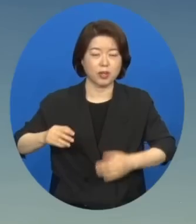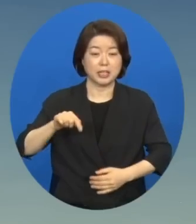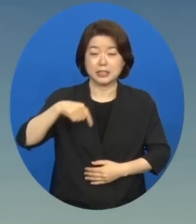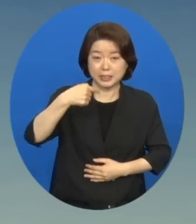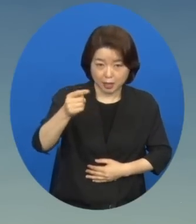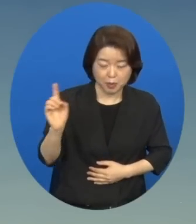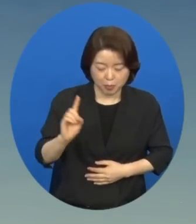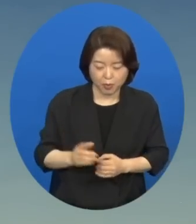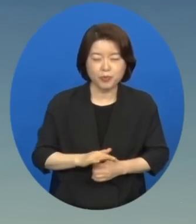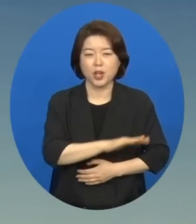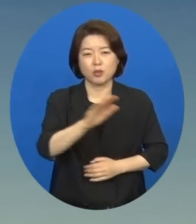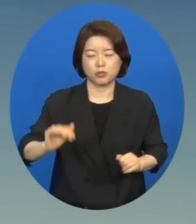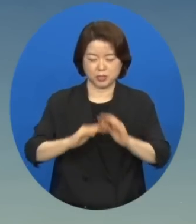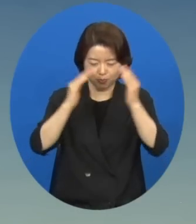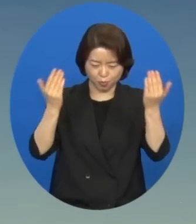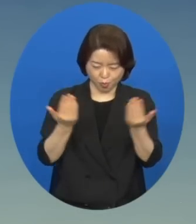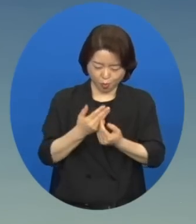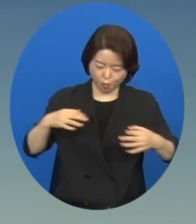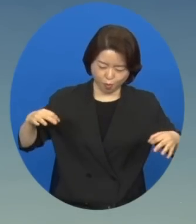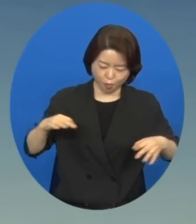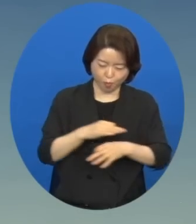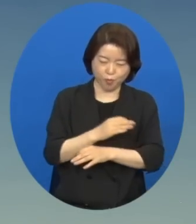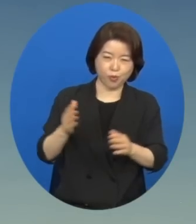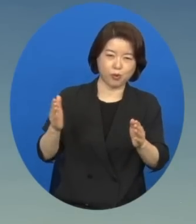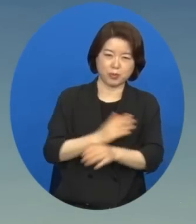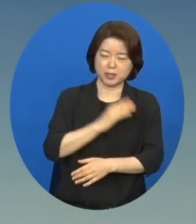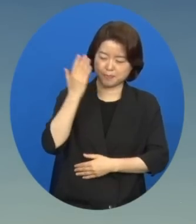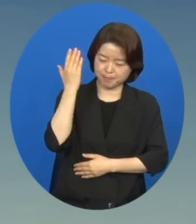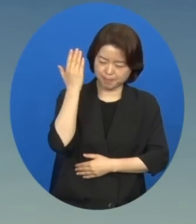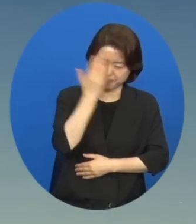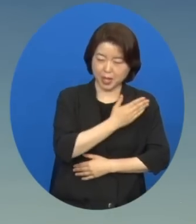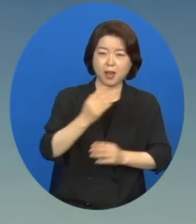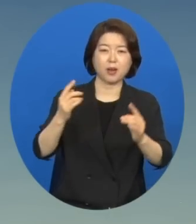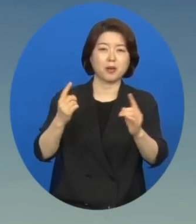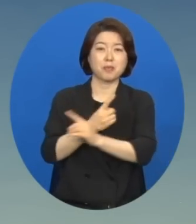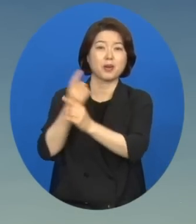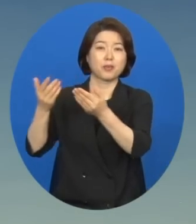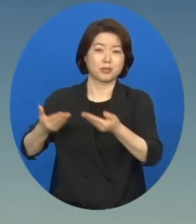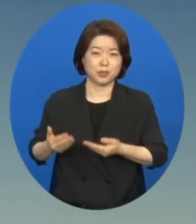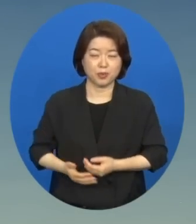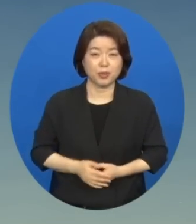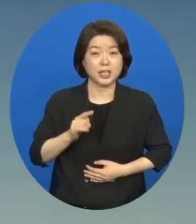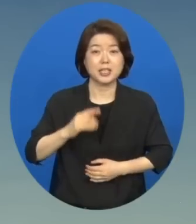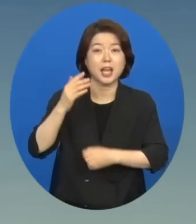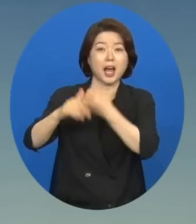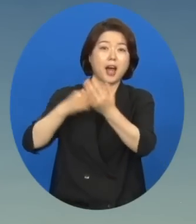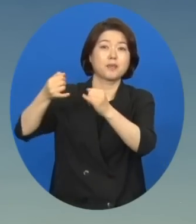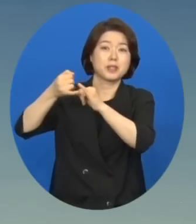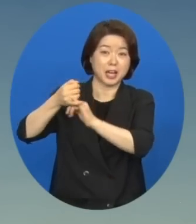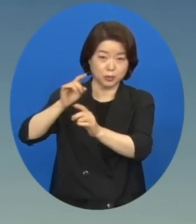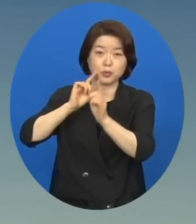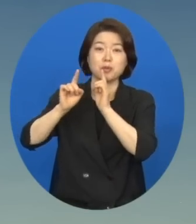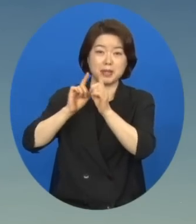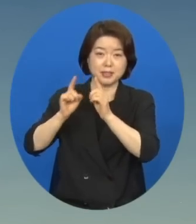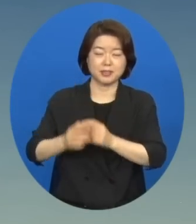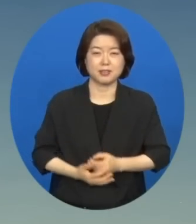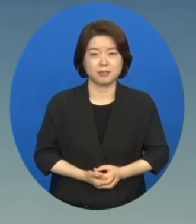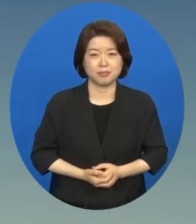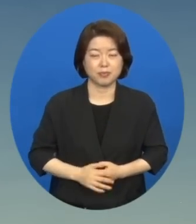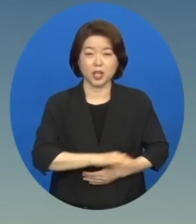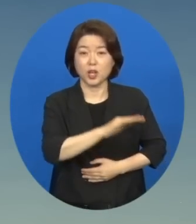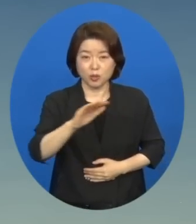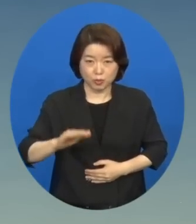뒤에 우리를 모든 불의에서 깨끗하게 하실 것이요. 이게 하나님 약속의 말씀이에요.